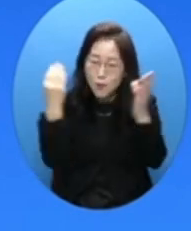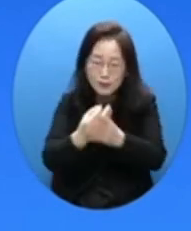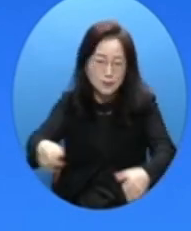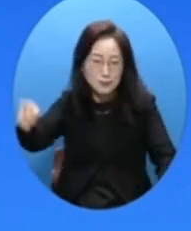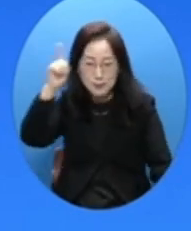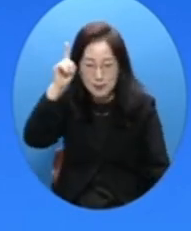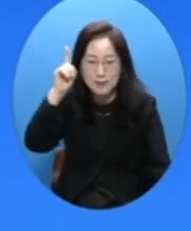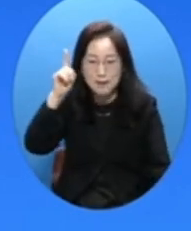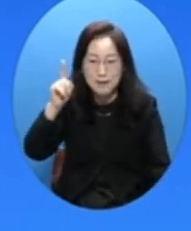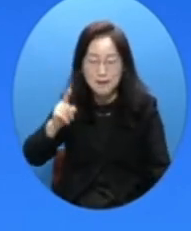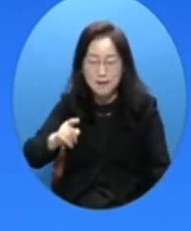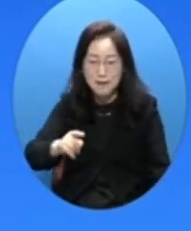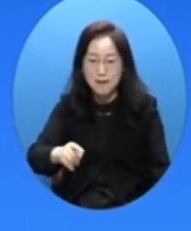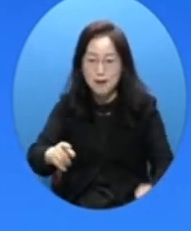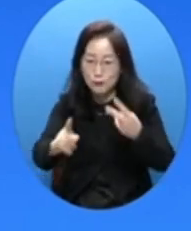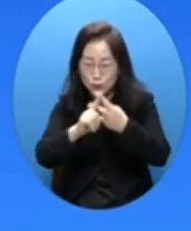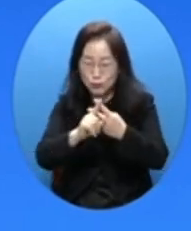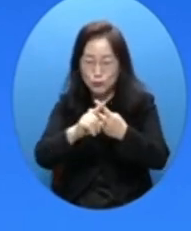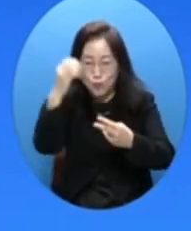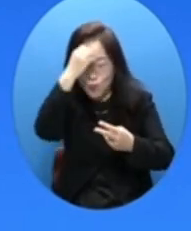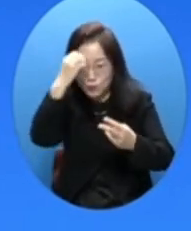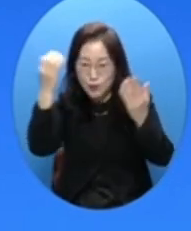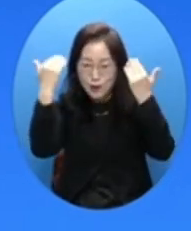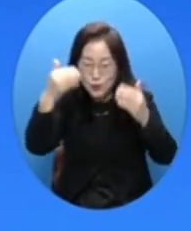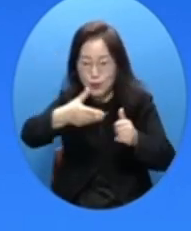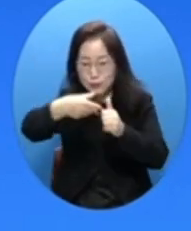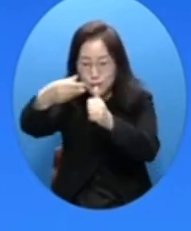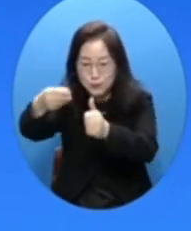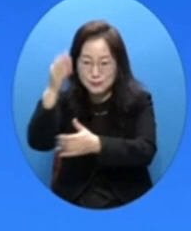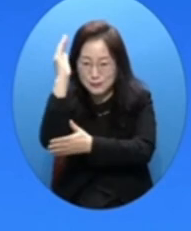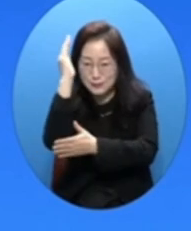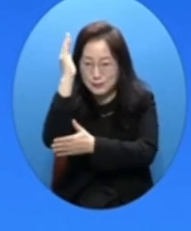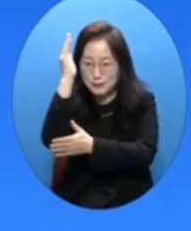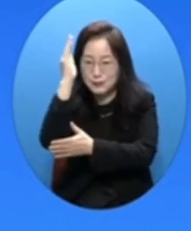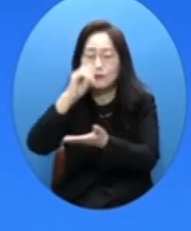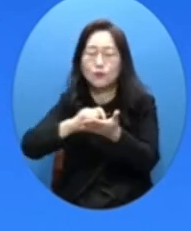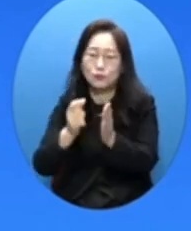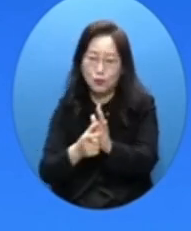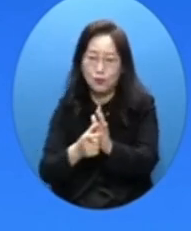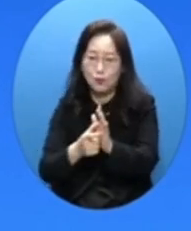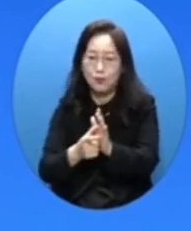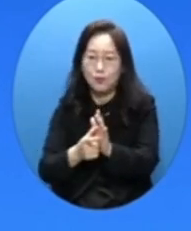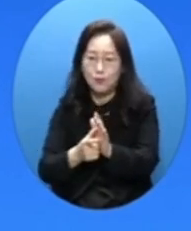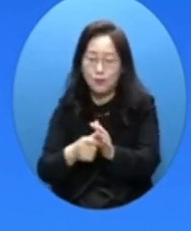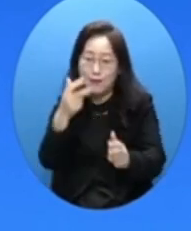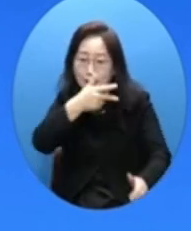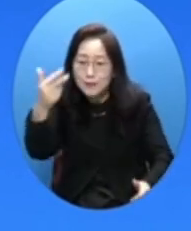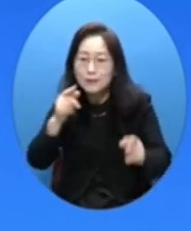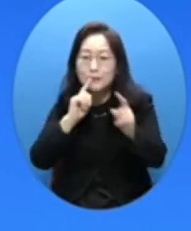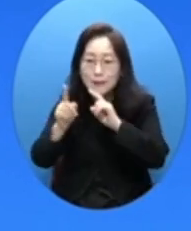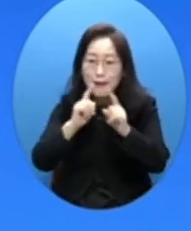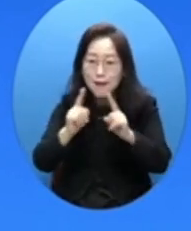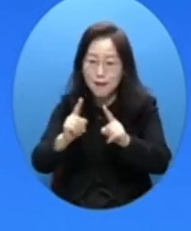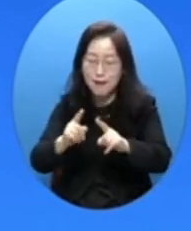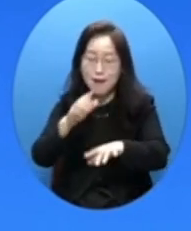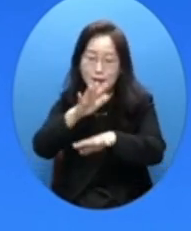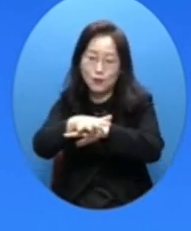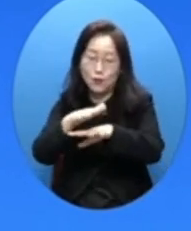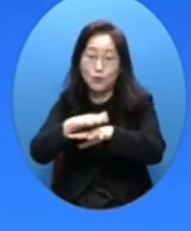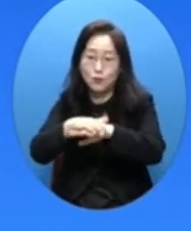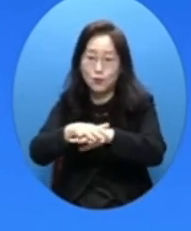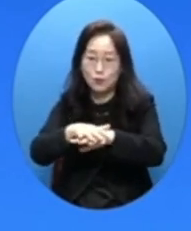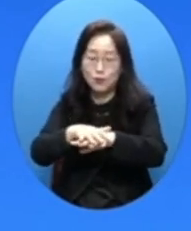마스터해서 중고등학교에서 강연을 할 정도로 대마가 유통하게 하고 덴마크에서 졸업 그 농촌